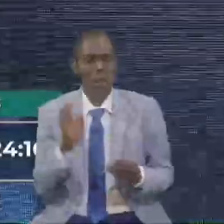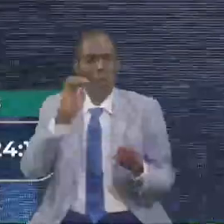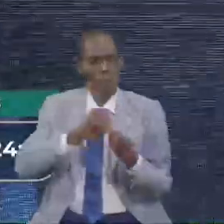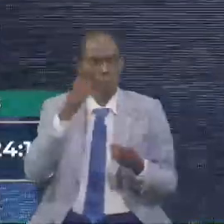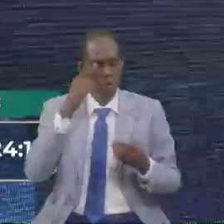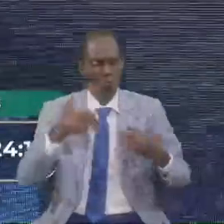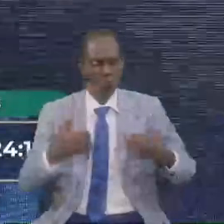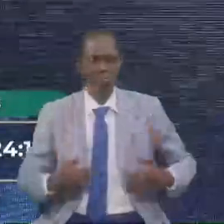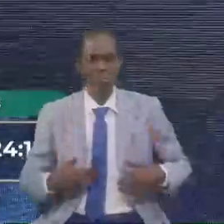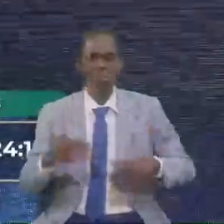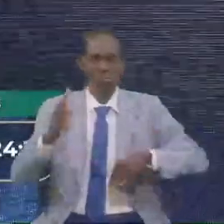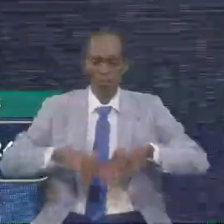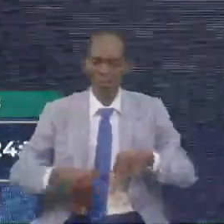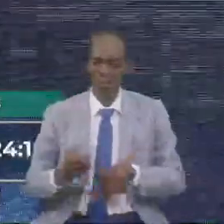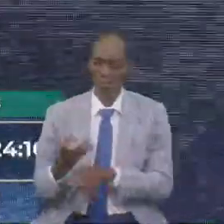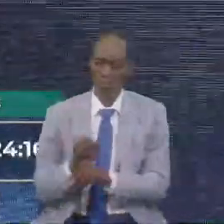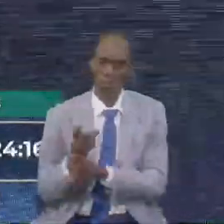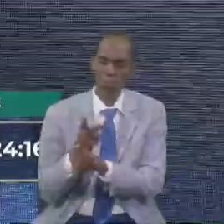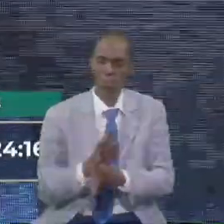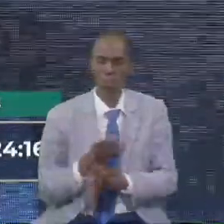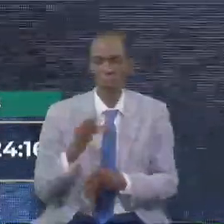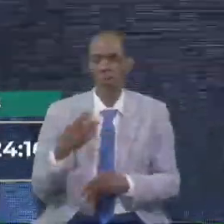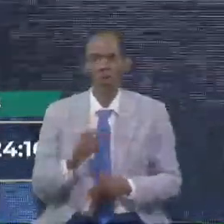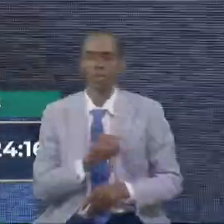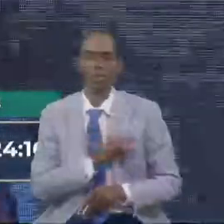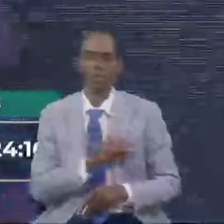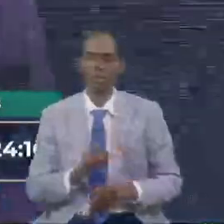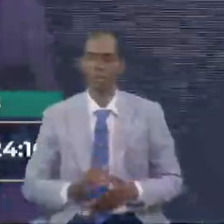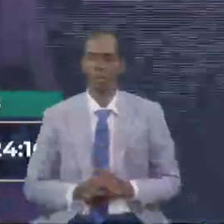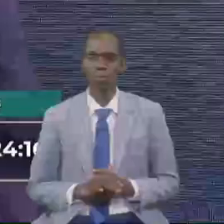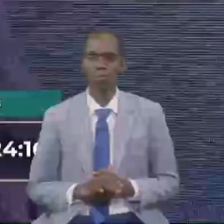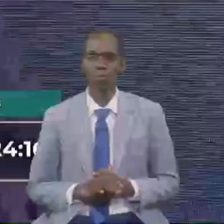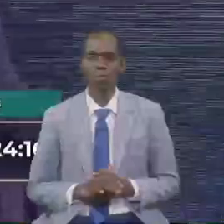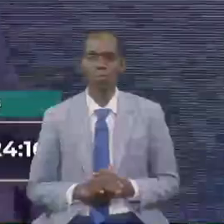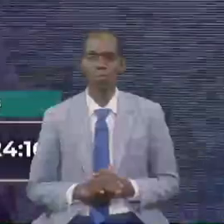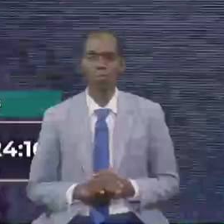Les zéros prennent plus soin de leur corps qu'ils ne le font pour leur conscience.